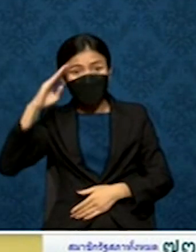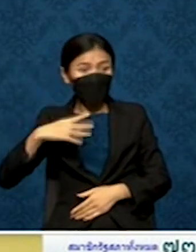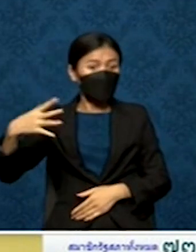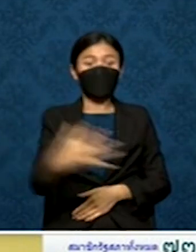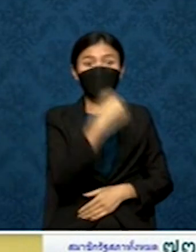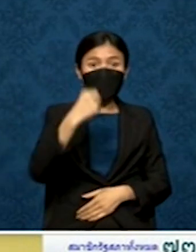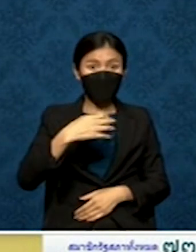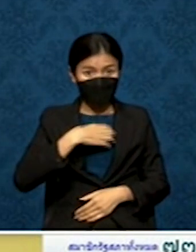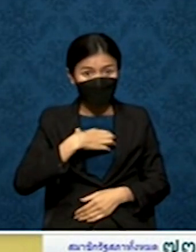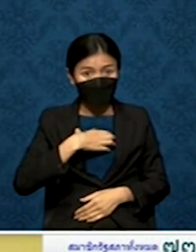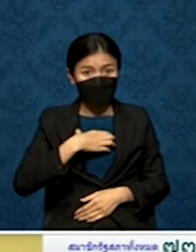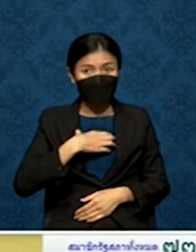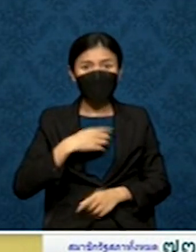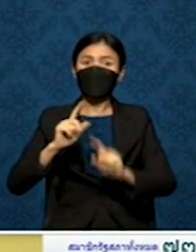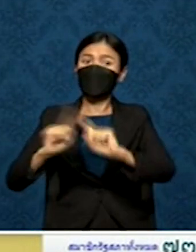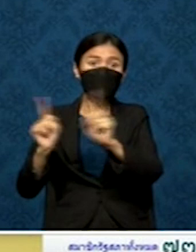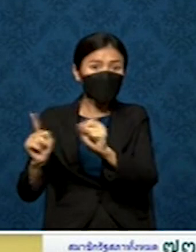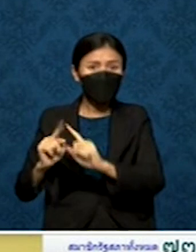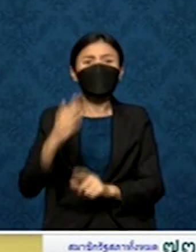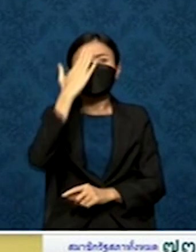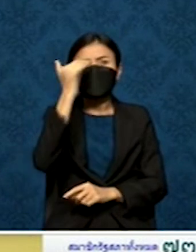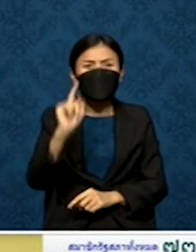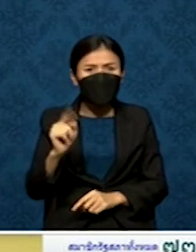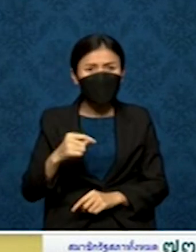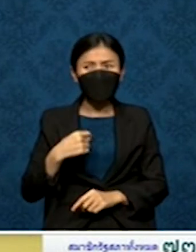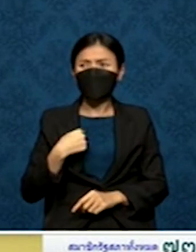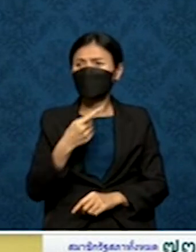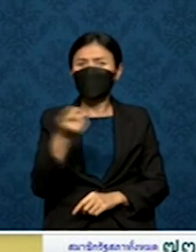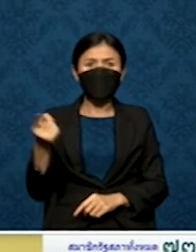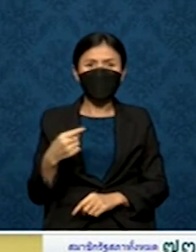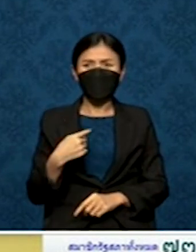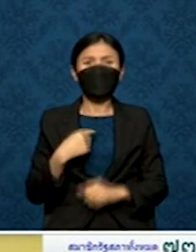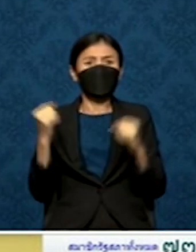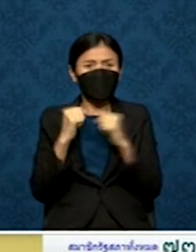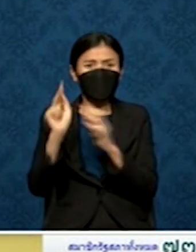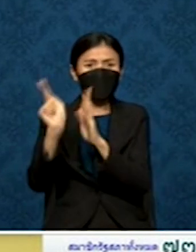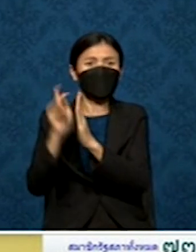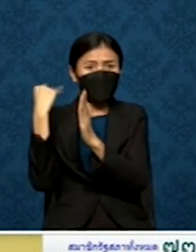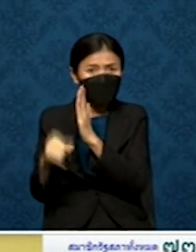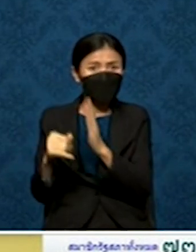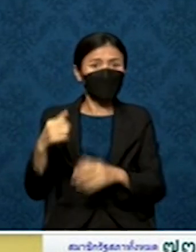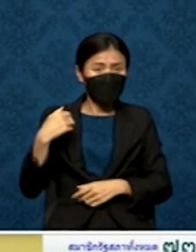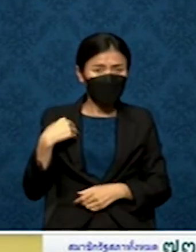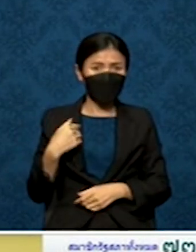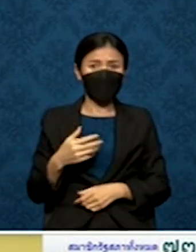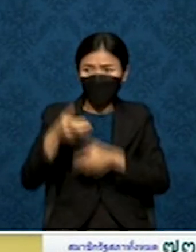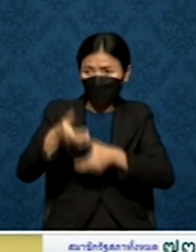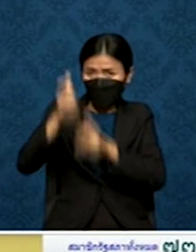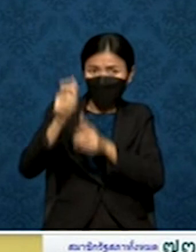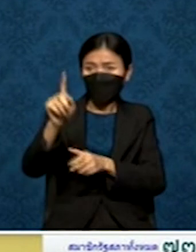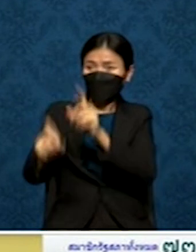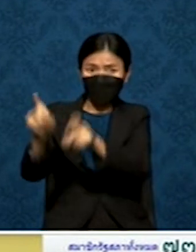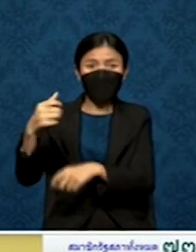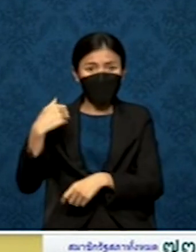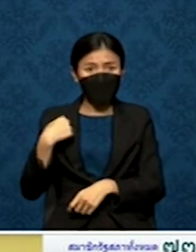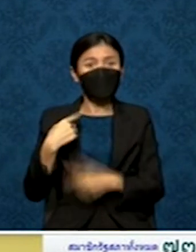หรอกครับเสี่ยงฮะเป็นกบฏไม่ต้อง13คนน่ะถูกยิงเป้าไว้ก็มีเสี่ยงเป็นเสี่ยงตายเหมือนกันแต่จะเป็นต้อง